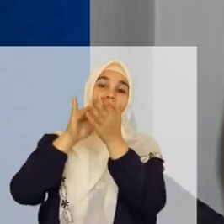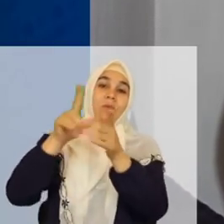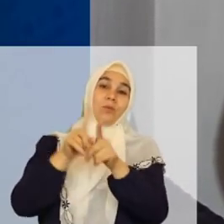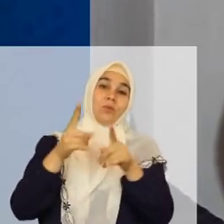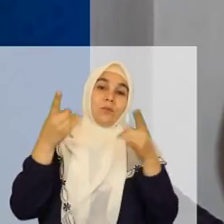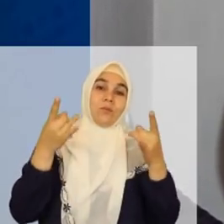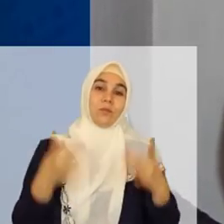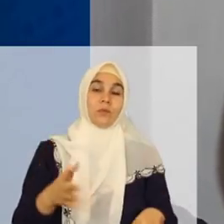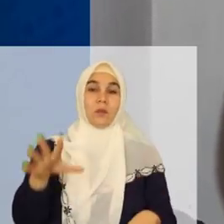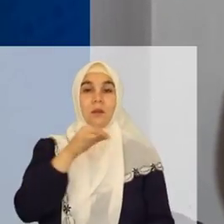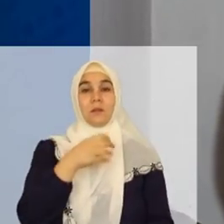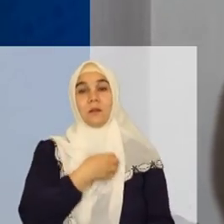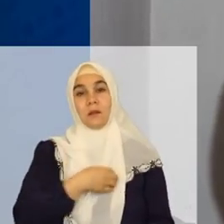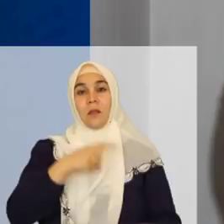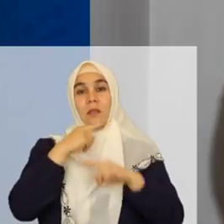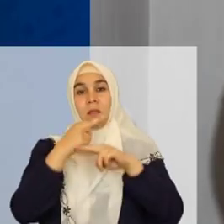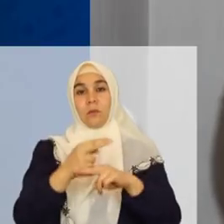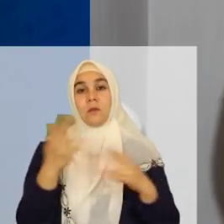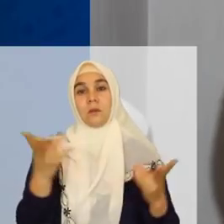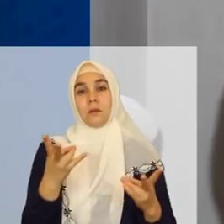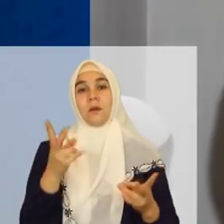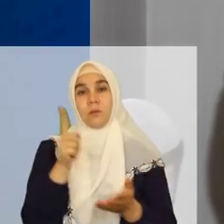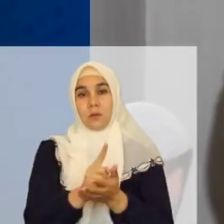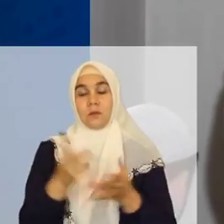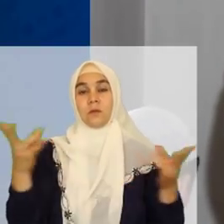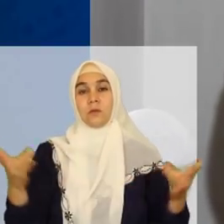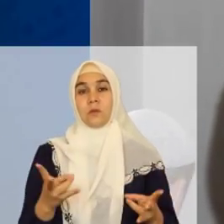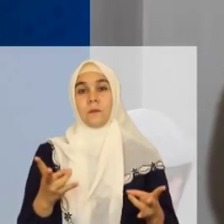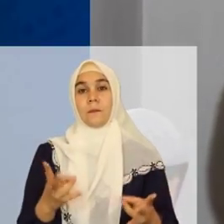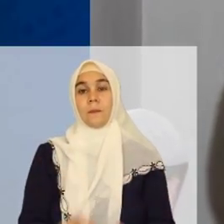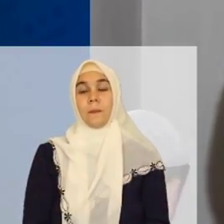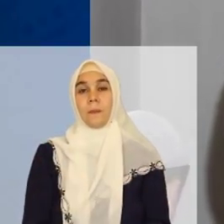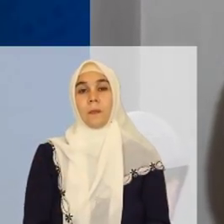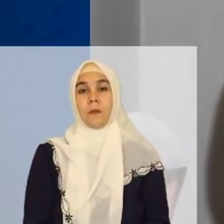Mana shu taraflariga nihoyatda yaxshi e'tibor berish kerak.